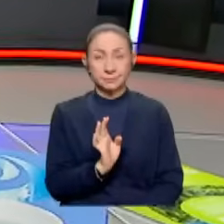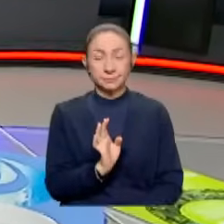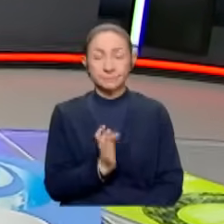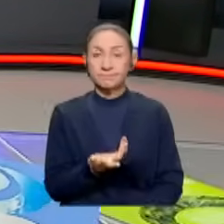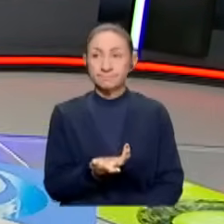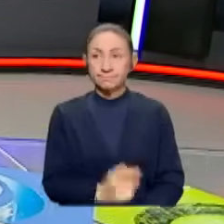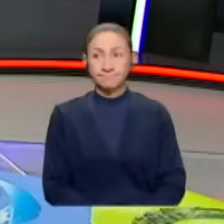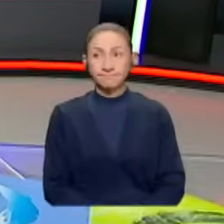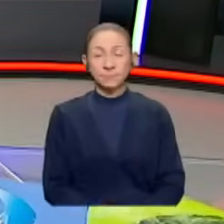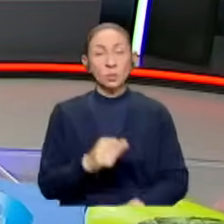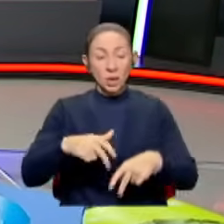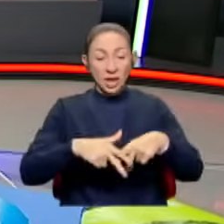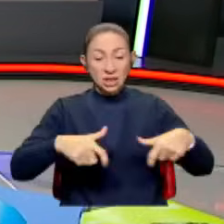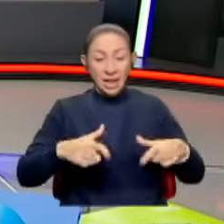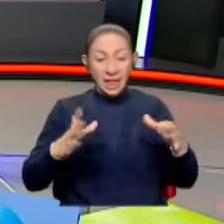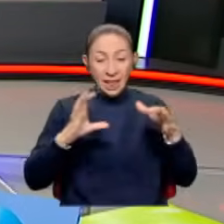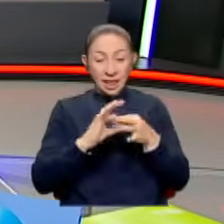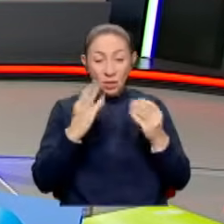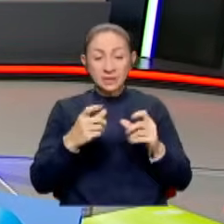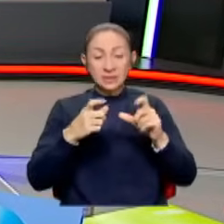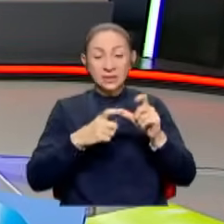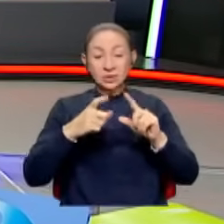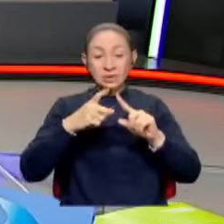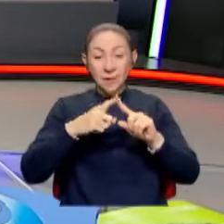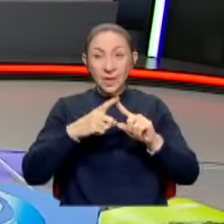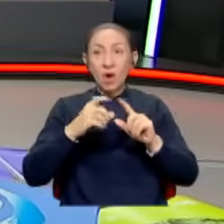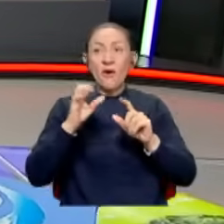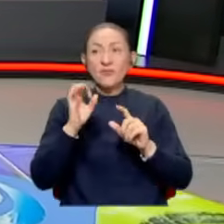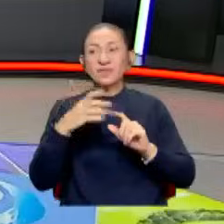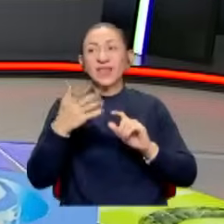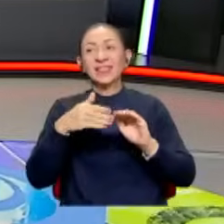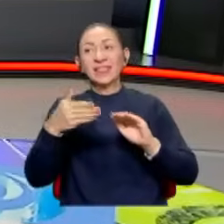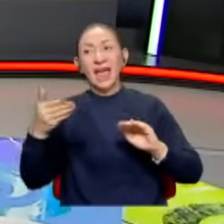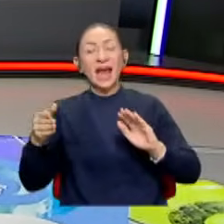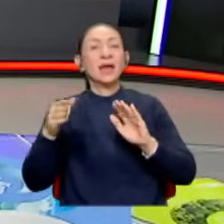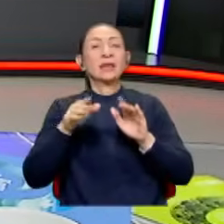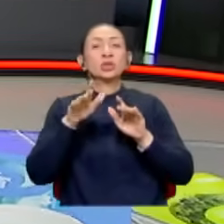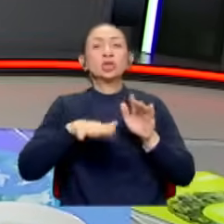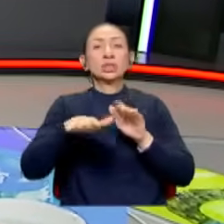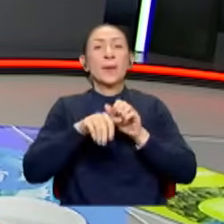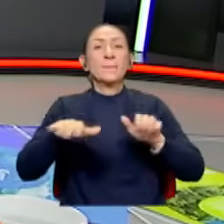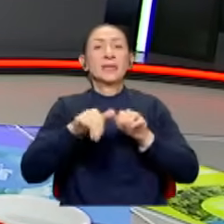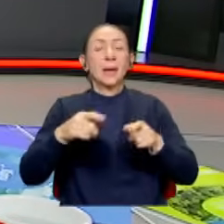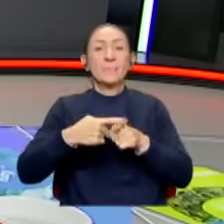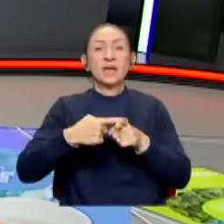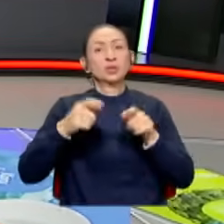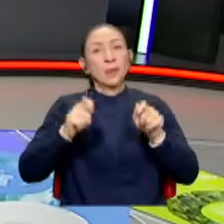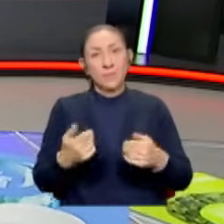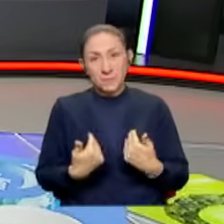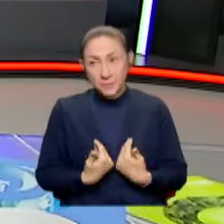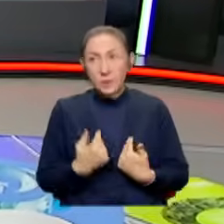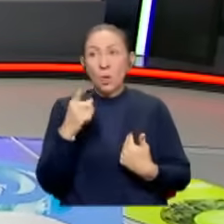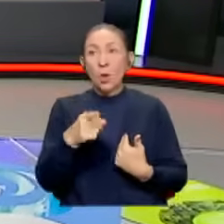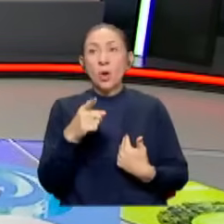Sözde bu etiketle ilgili olarak Selçuk Tepeli official ve diğer kanallarımızdan sosyal medyada bir paylaşım yaptık